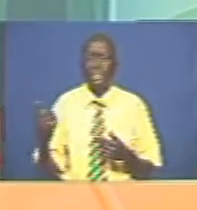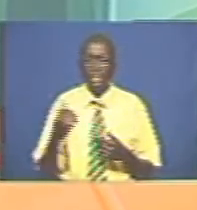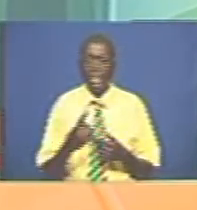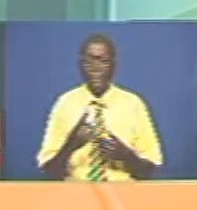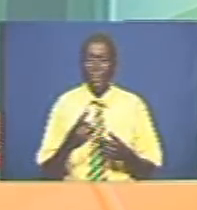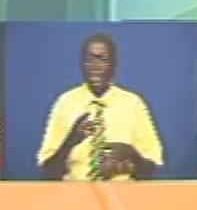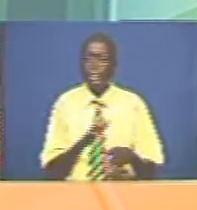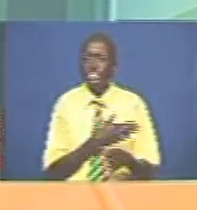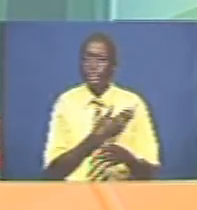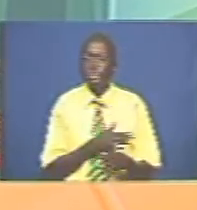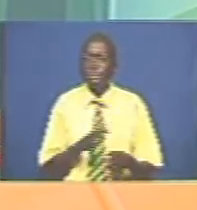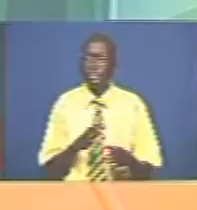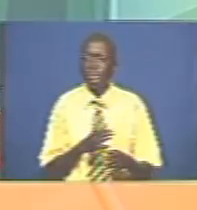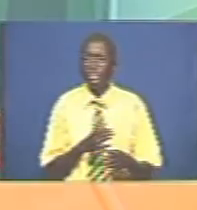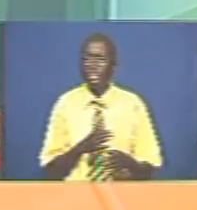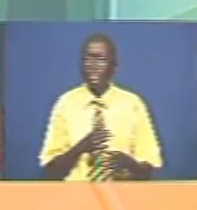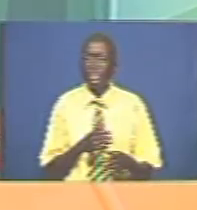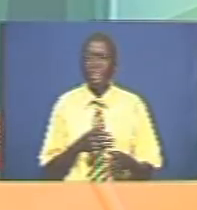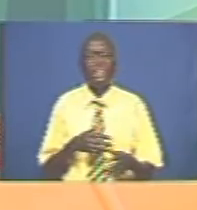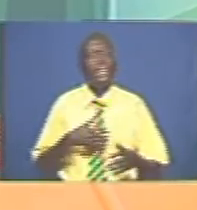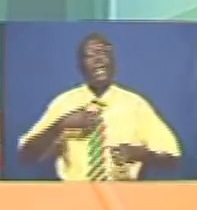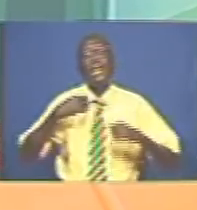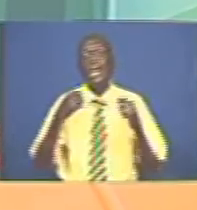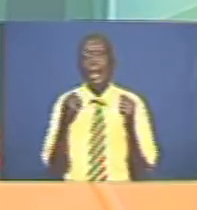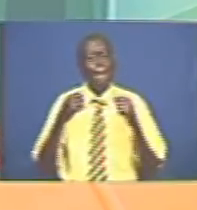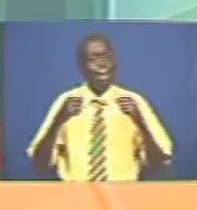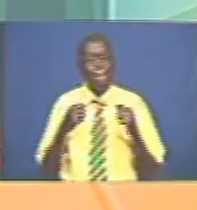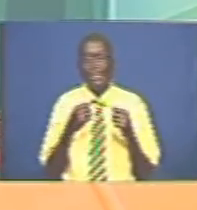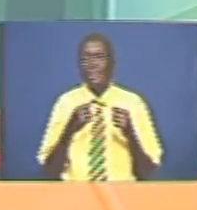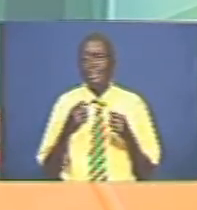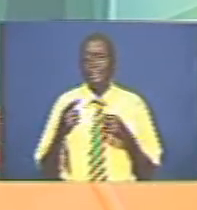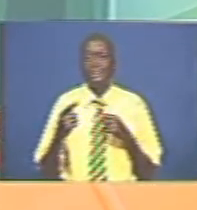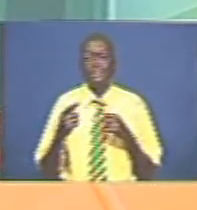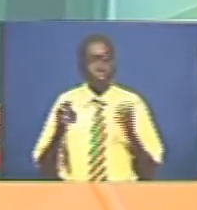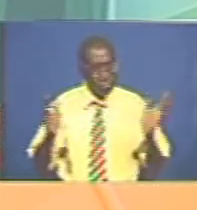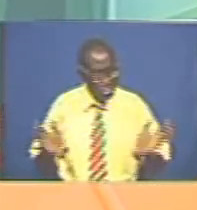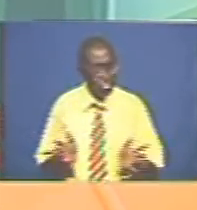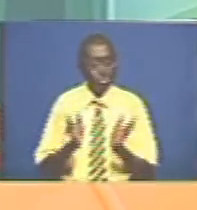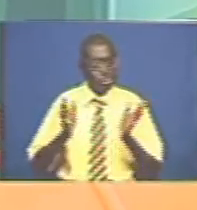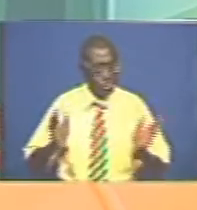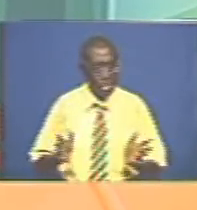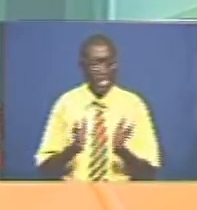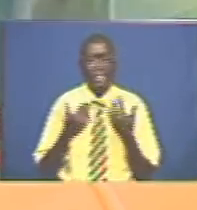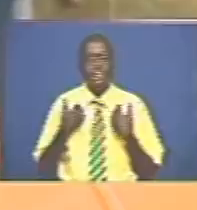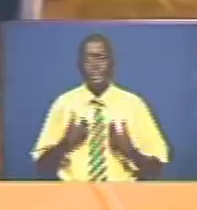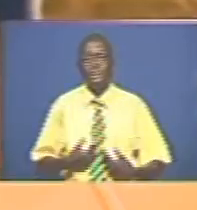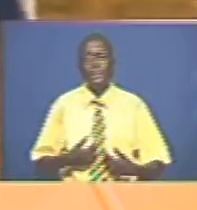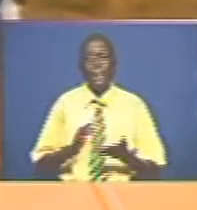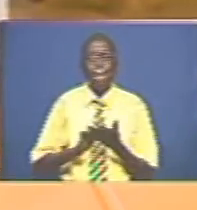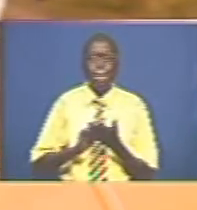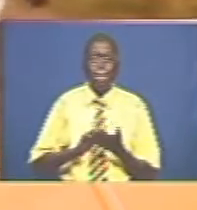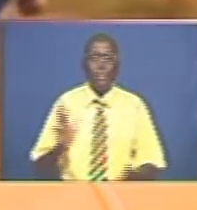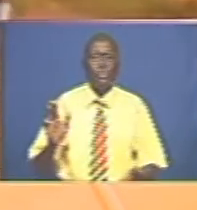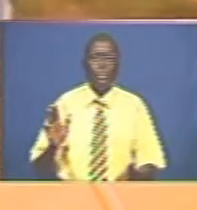ndio wanapata wamefurahi. Ndiyo. Na hiyo ndio sasa imenipata mautisha zaidi. Nimeweza